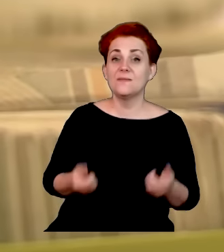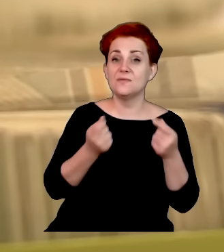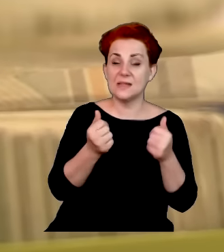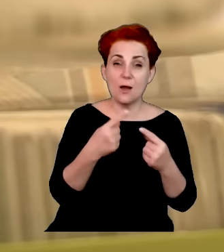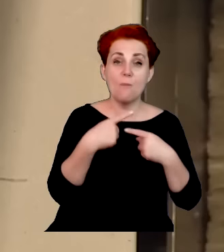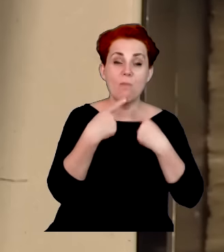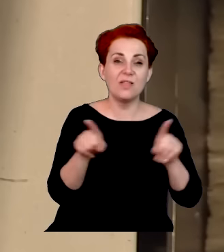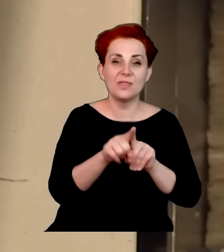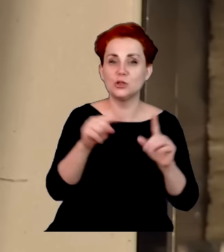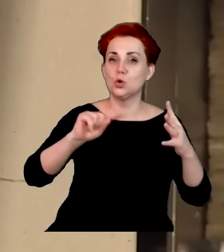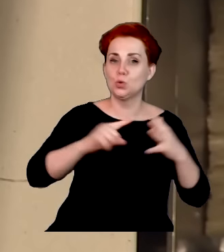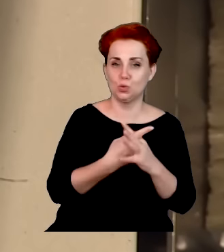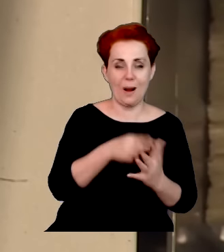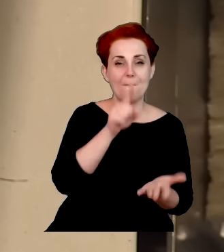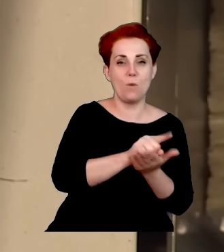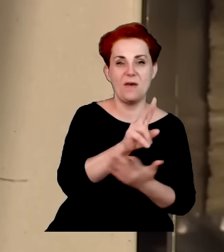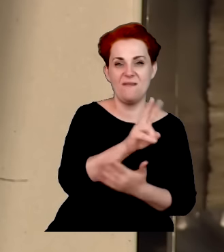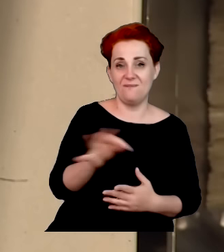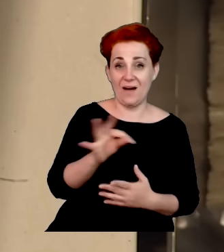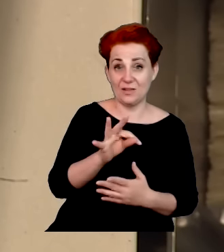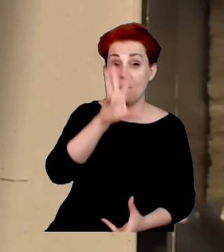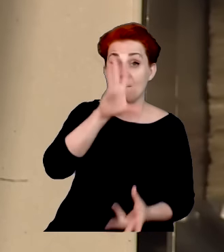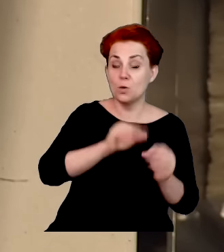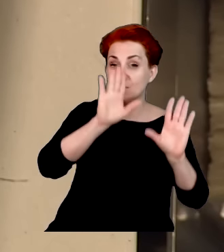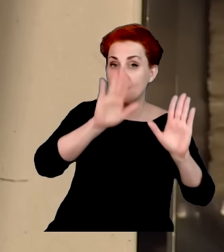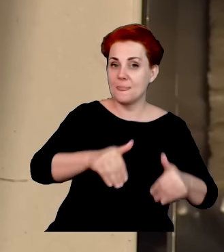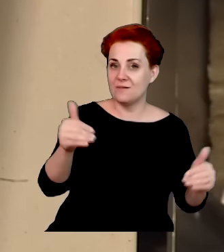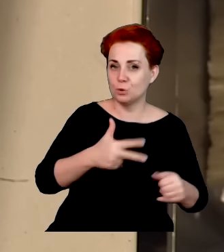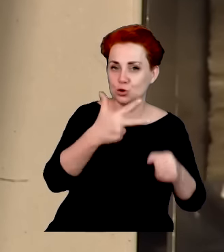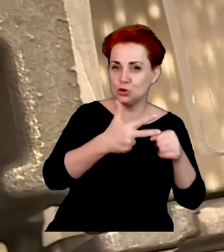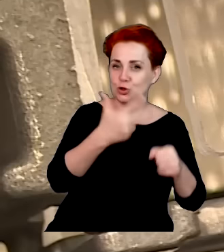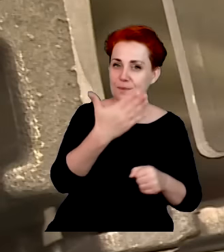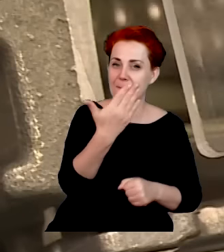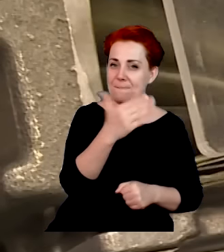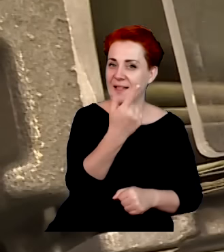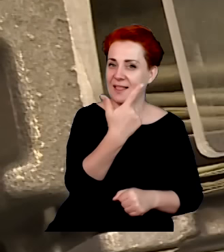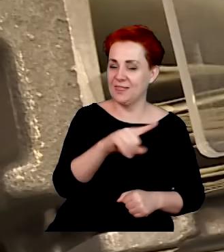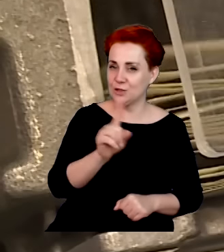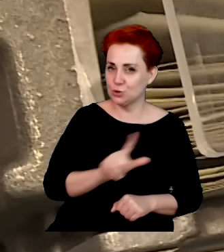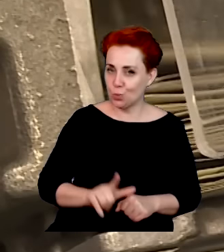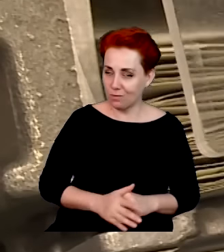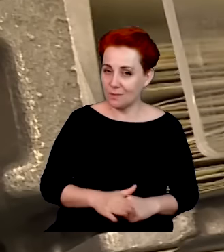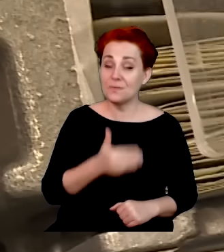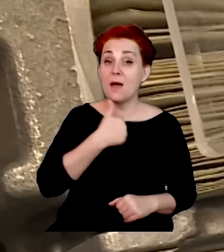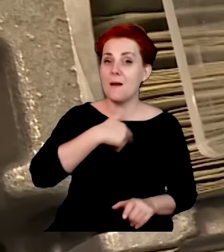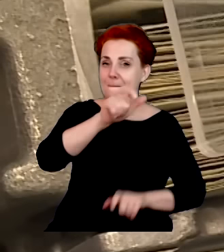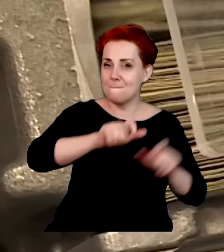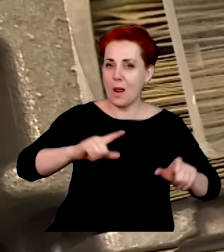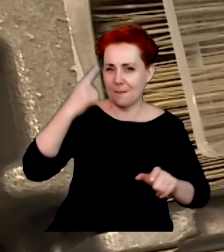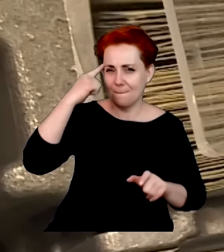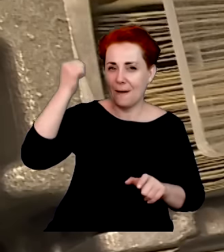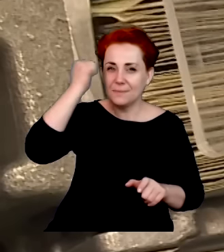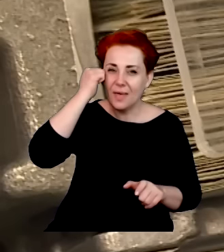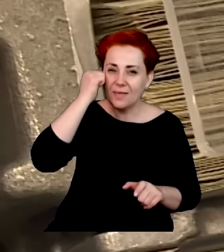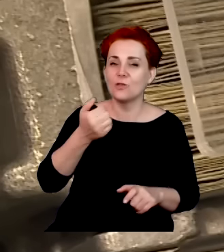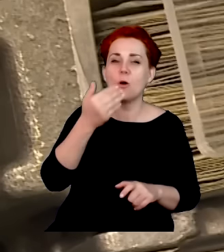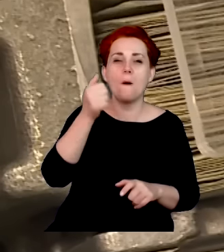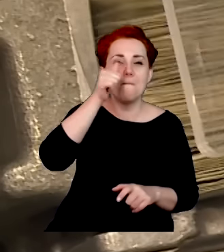lukę w podatku VAT. W budżecie może zabraknąć nawet 35 miliardów złotych. Polacy pamiętają, jak bezczelnie mafie VAT-owskie ukradły